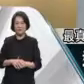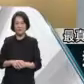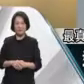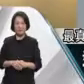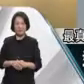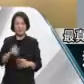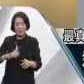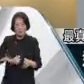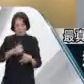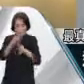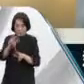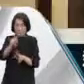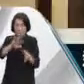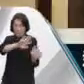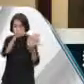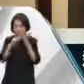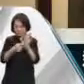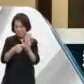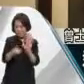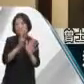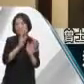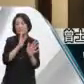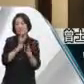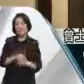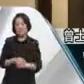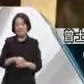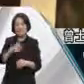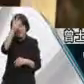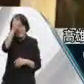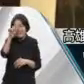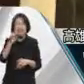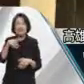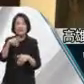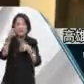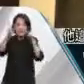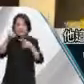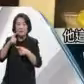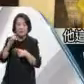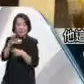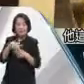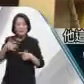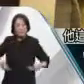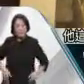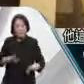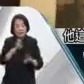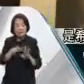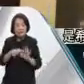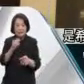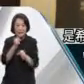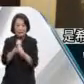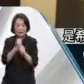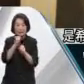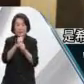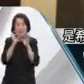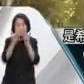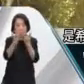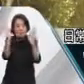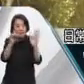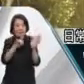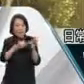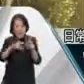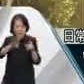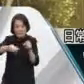最真实的一面，这样子。 郑思杰是高雄闽南人，他了解闽南人内敛、念想、创作，是希望呈现出南